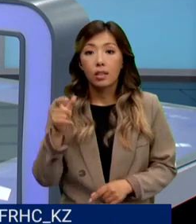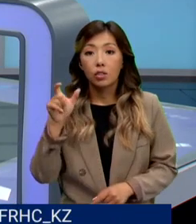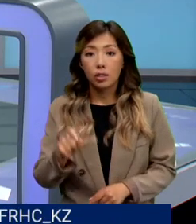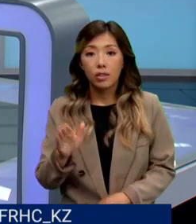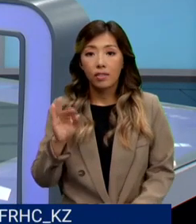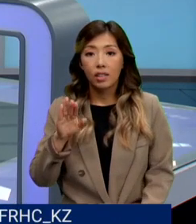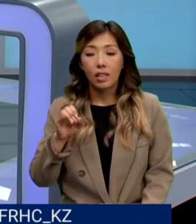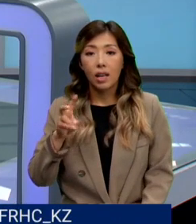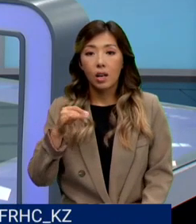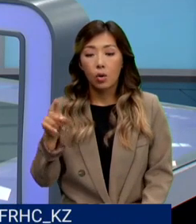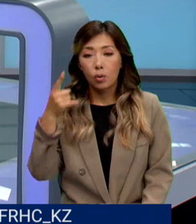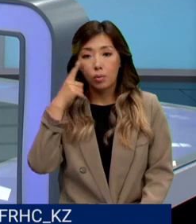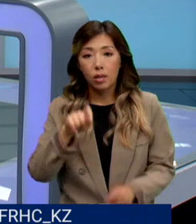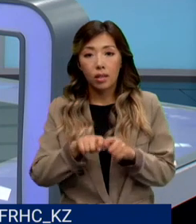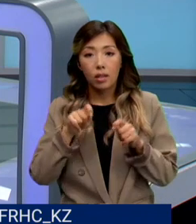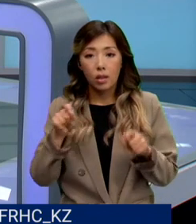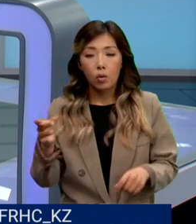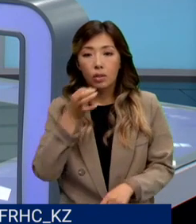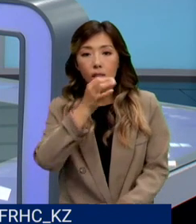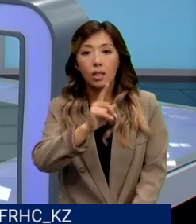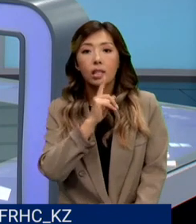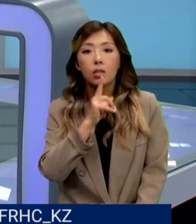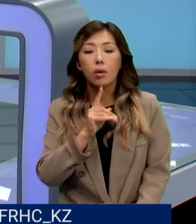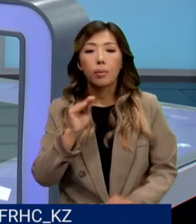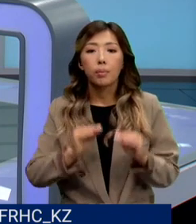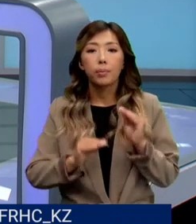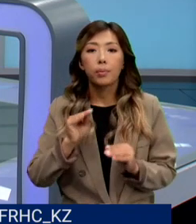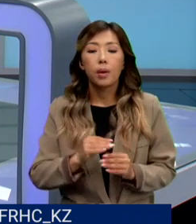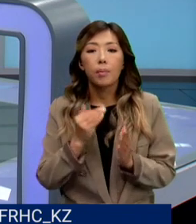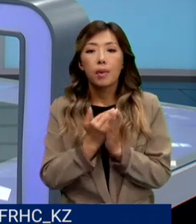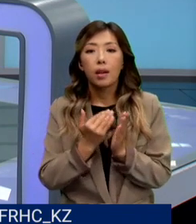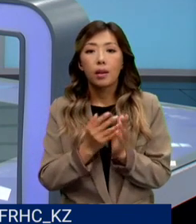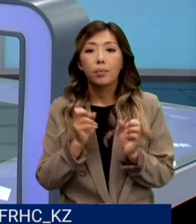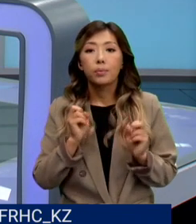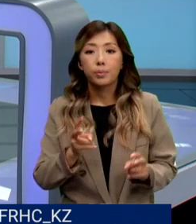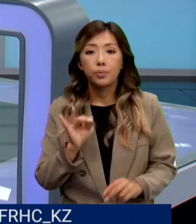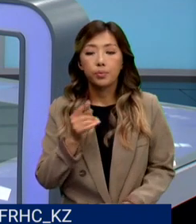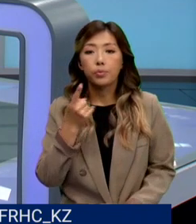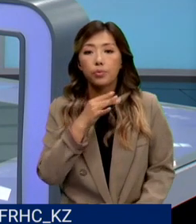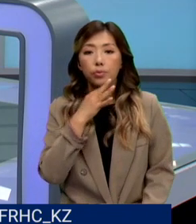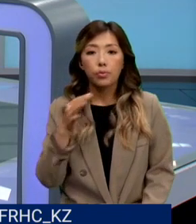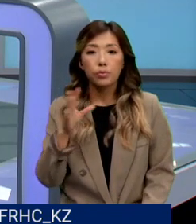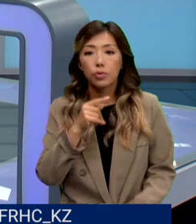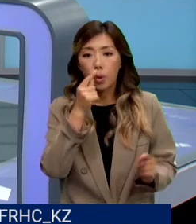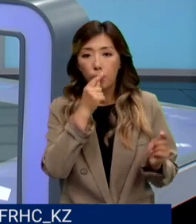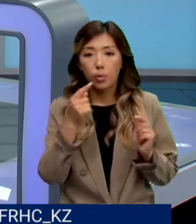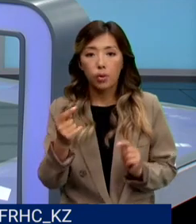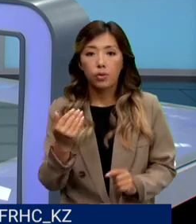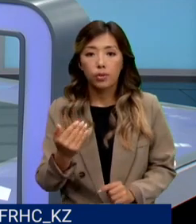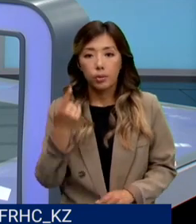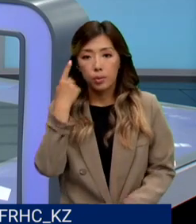Виталий Пустовойтенко. В своем интервью он рассказал, как создавалось программное обеспечение и почему многие против его